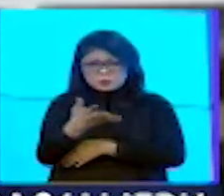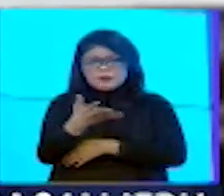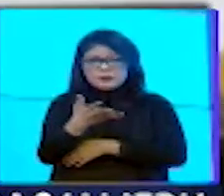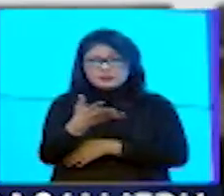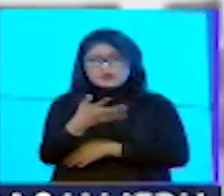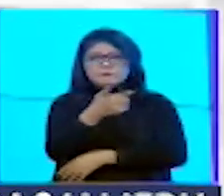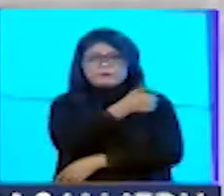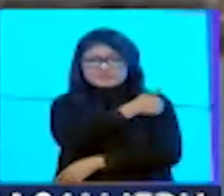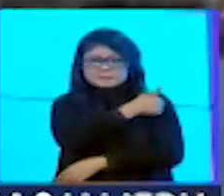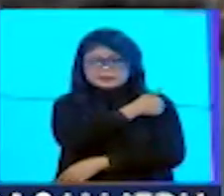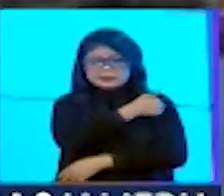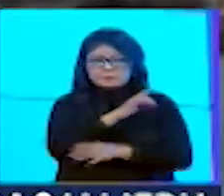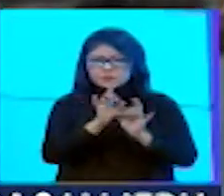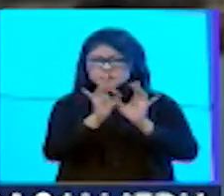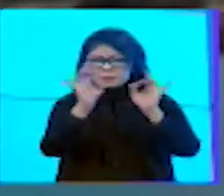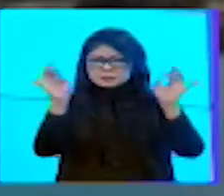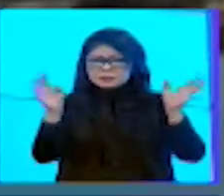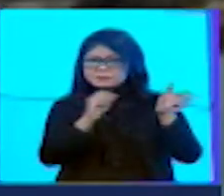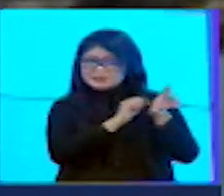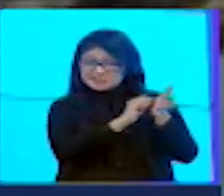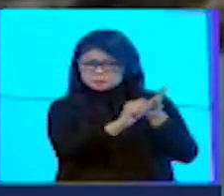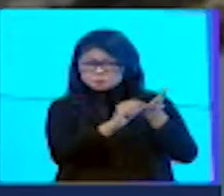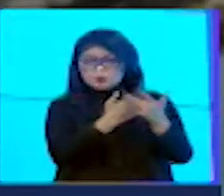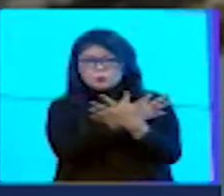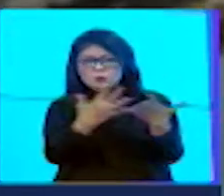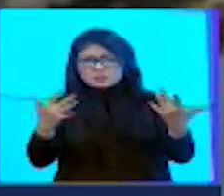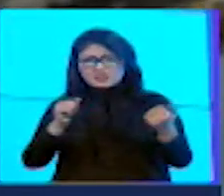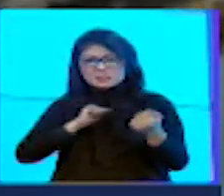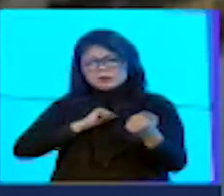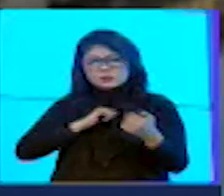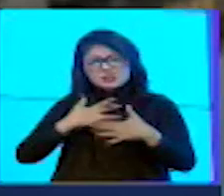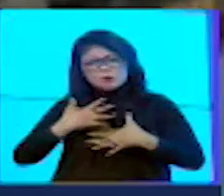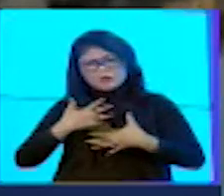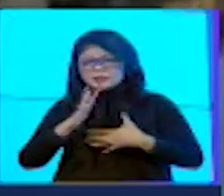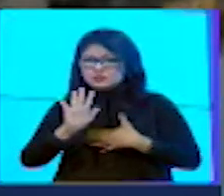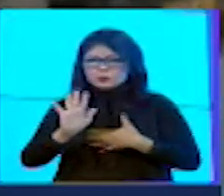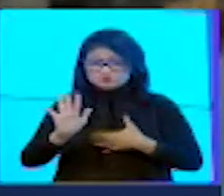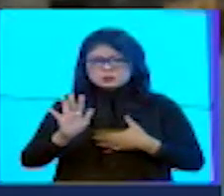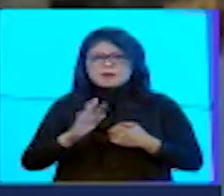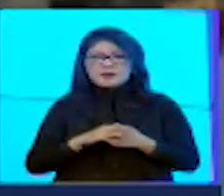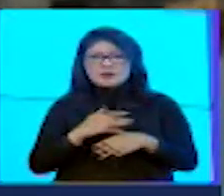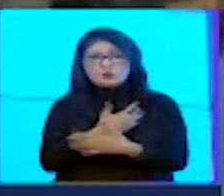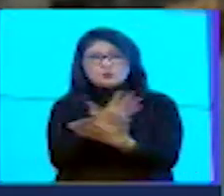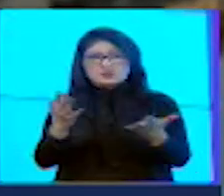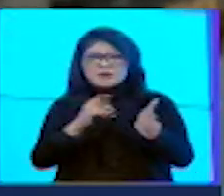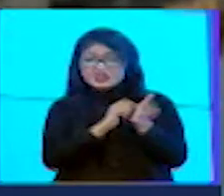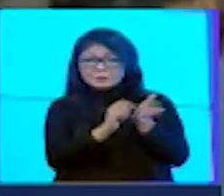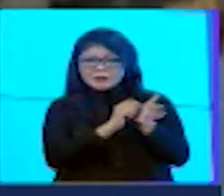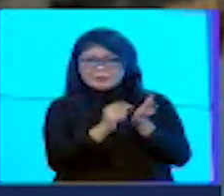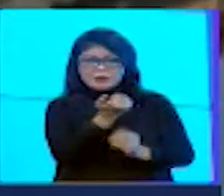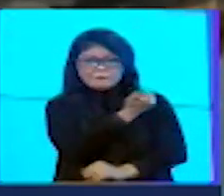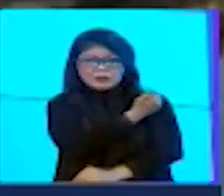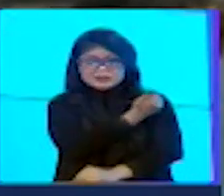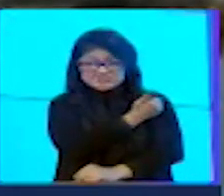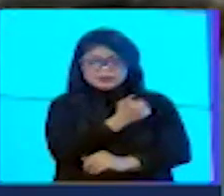merek. Masyarakat tidak perlu ragu atau khawatir untuk menerima vaksin. Semua merek vaksin berkhasiat